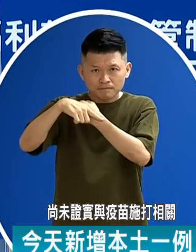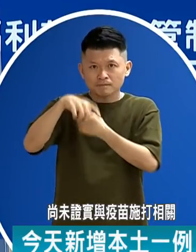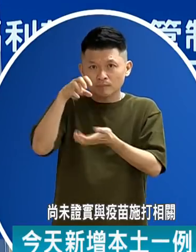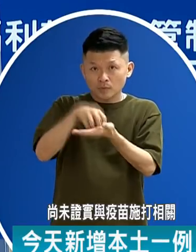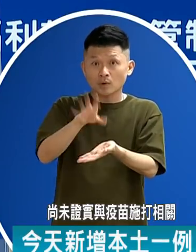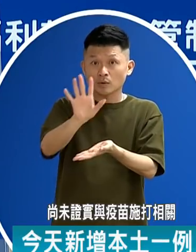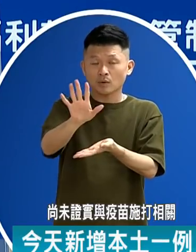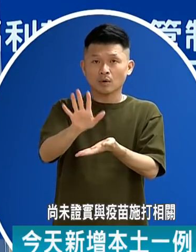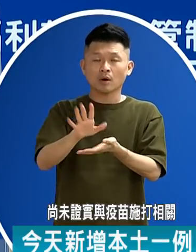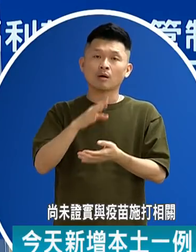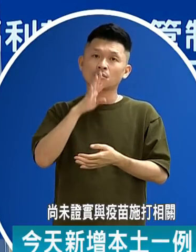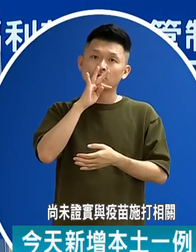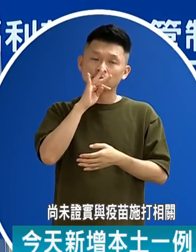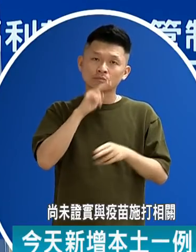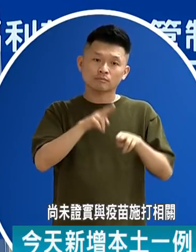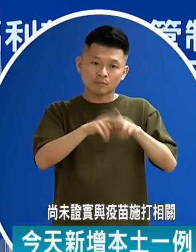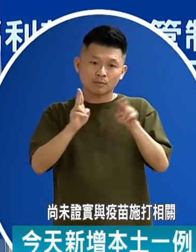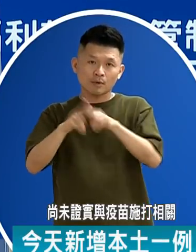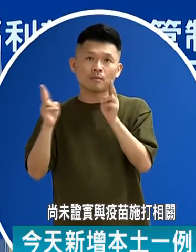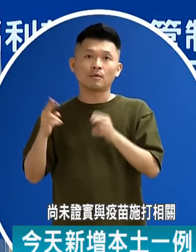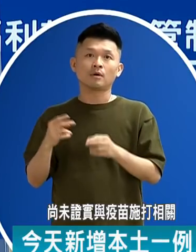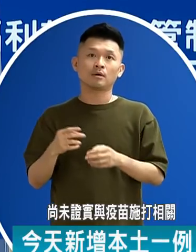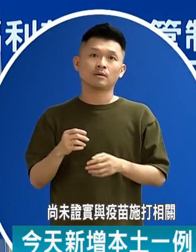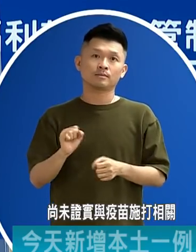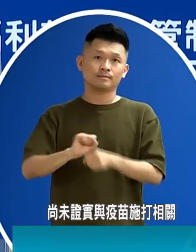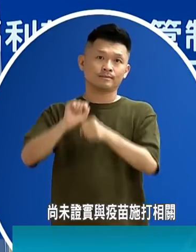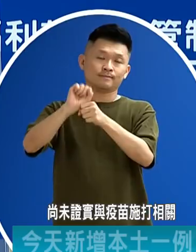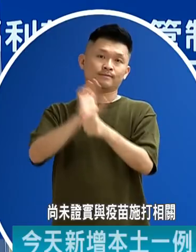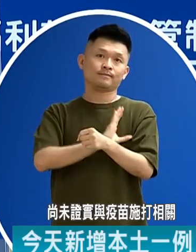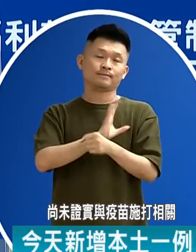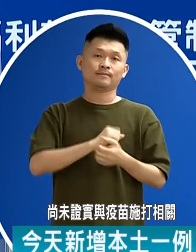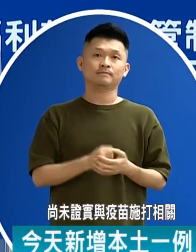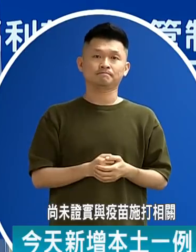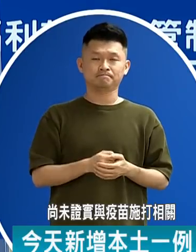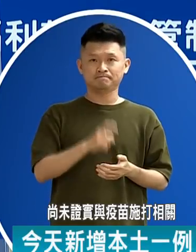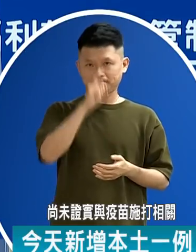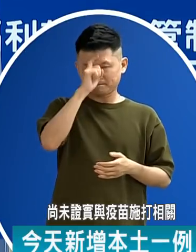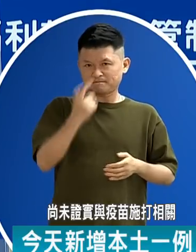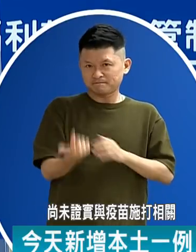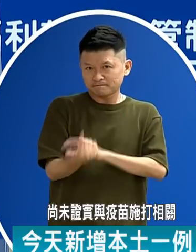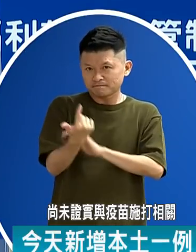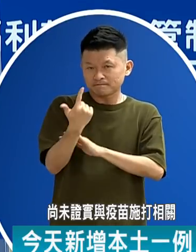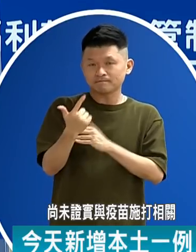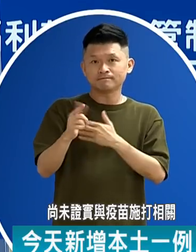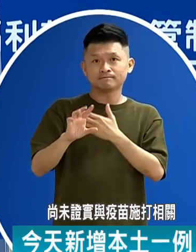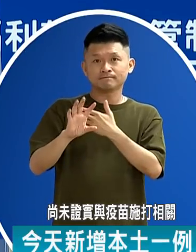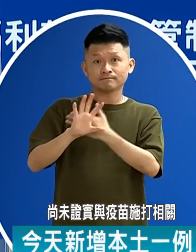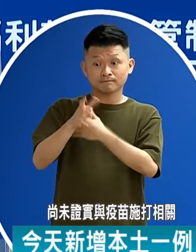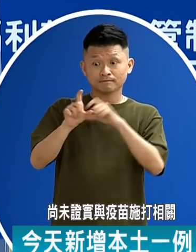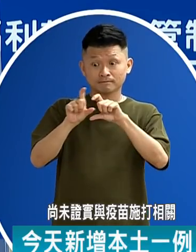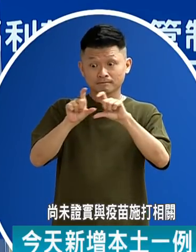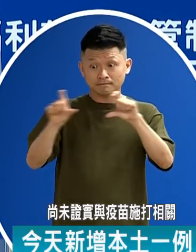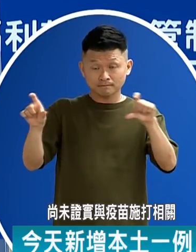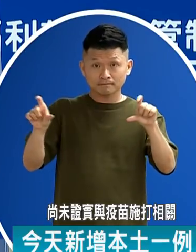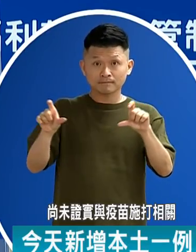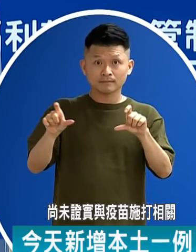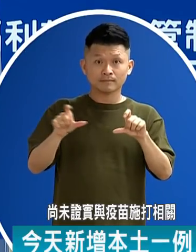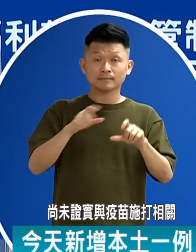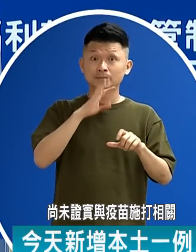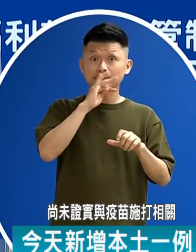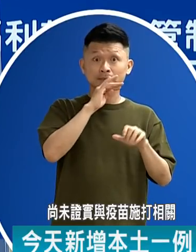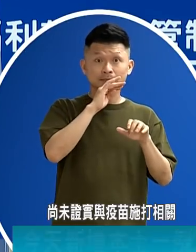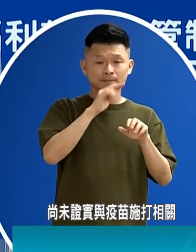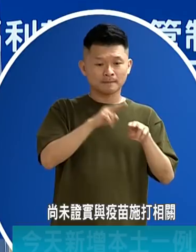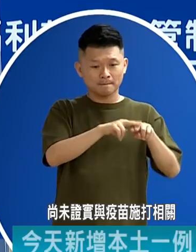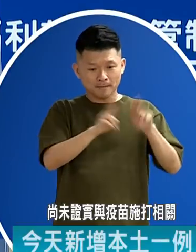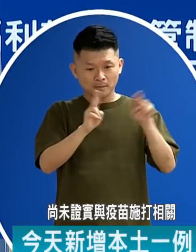那才会开放更多的年龄层。好，那第二个，我们当然尽快把其他疫苗年龄层能够尽快的往下开，